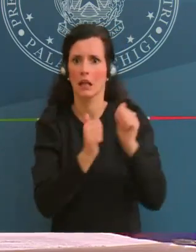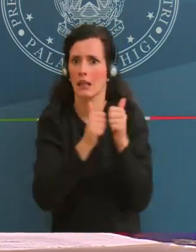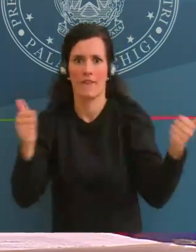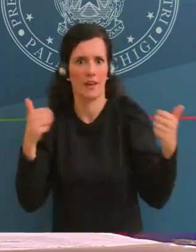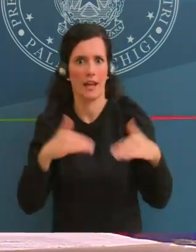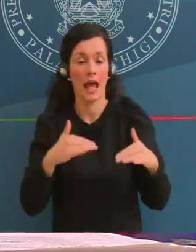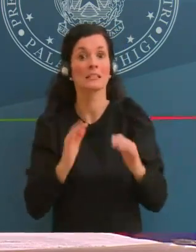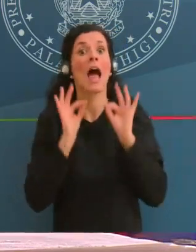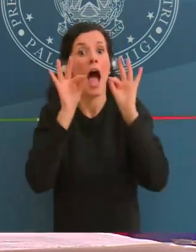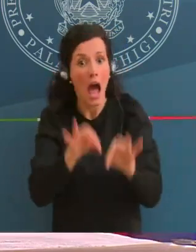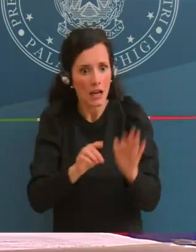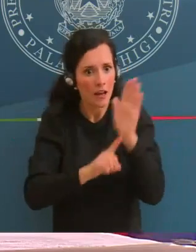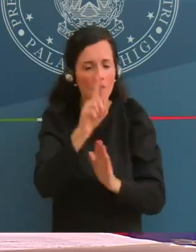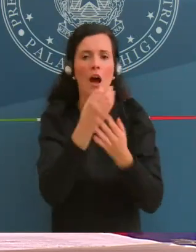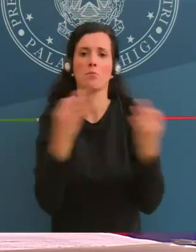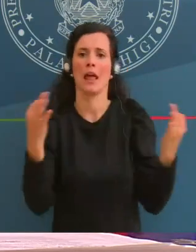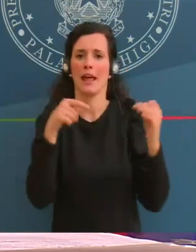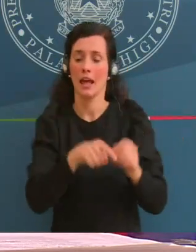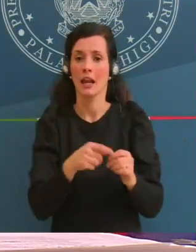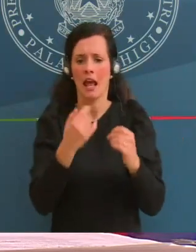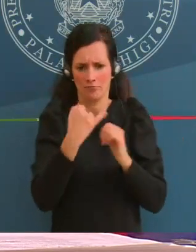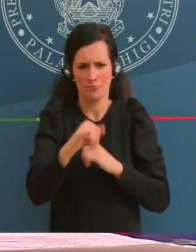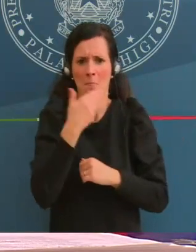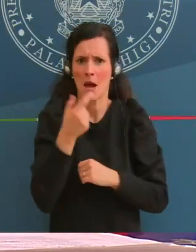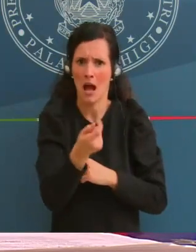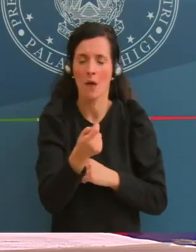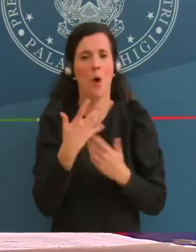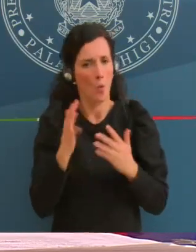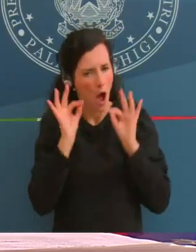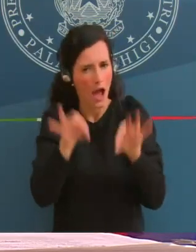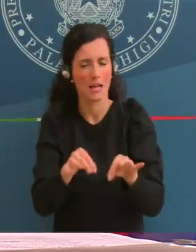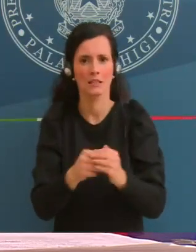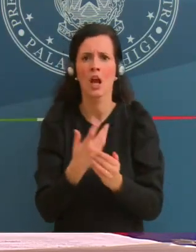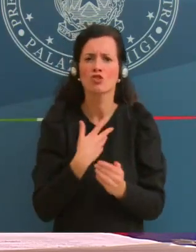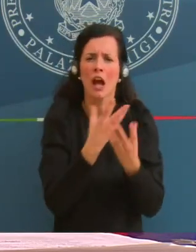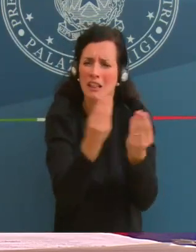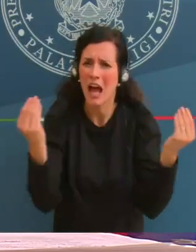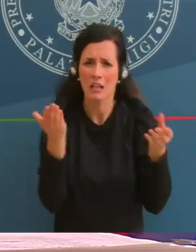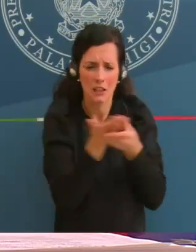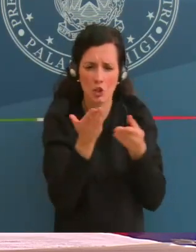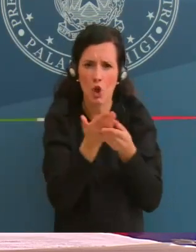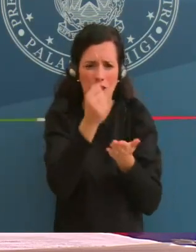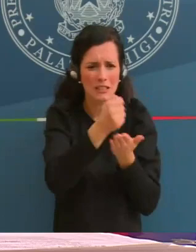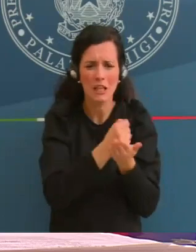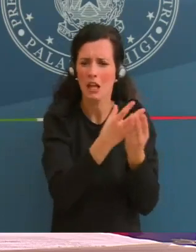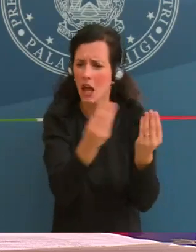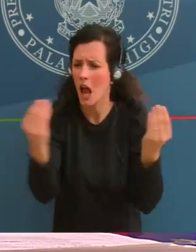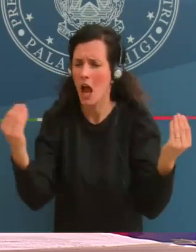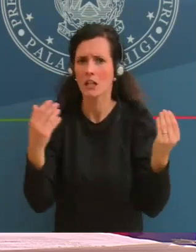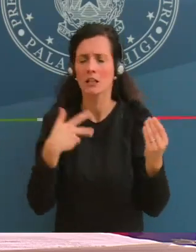trascinati sui tavoli noi stiamo correndo per quanto riguarda il recovery fund non siamo in ritardo noi dei prossimi